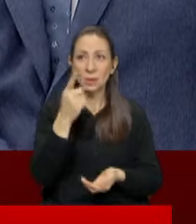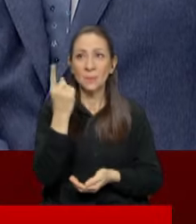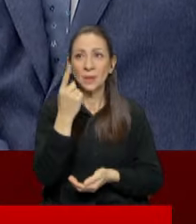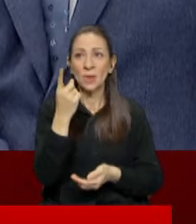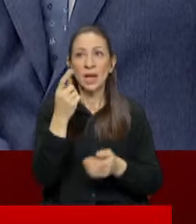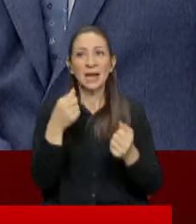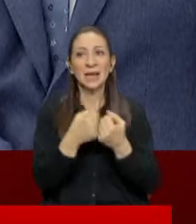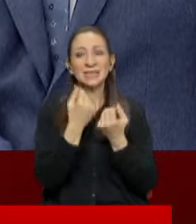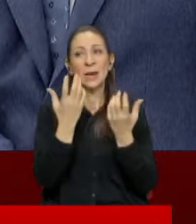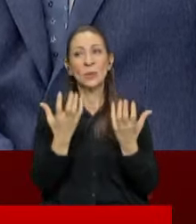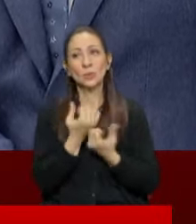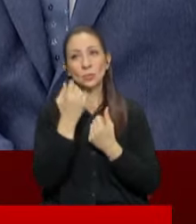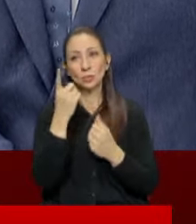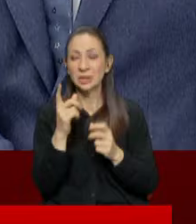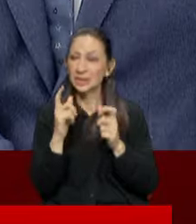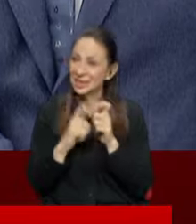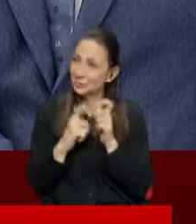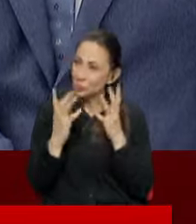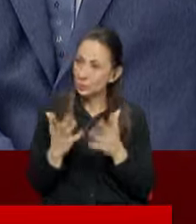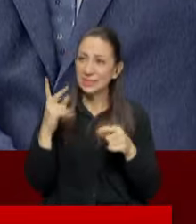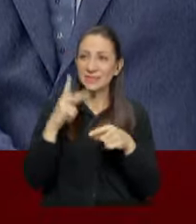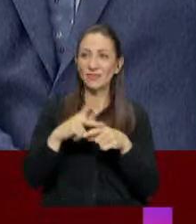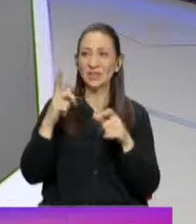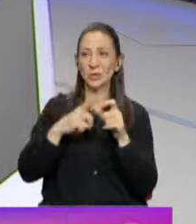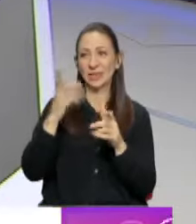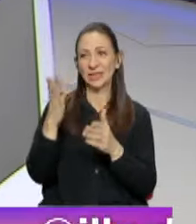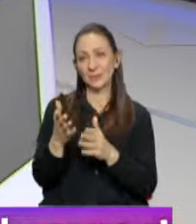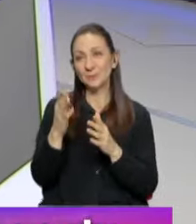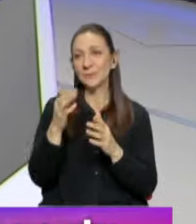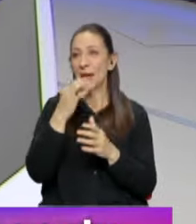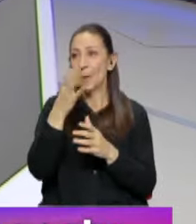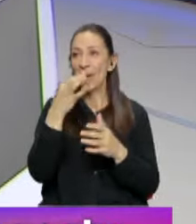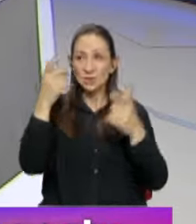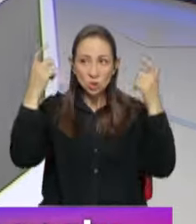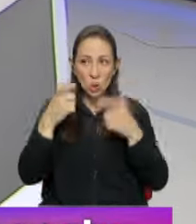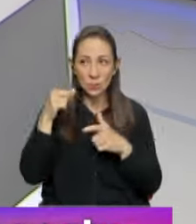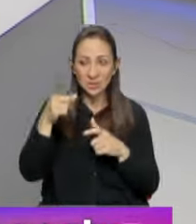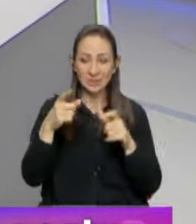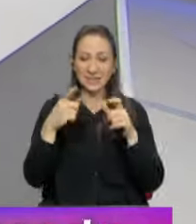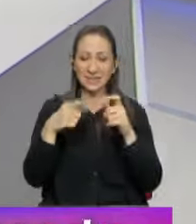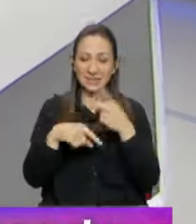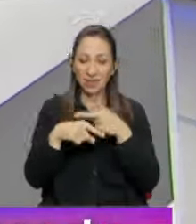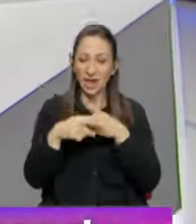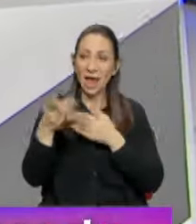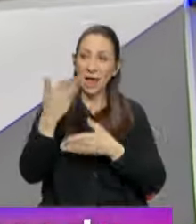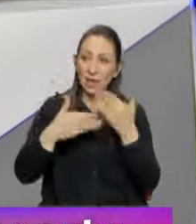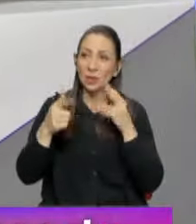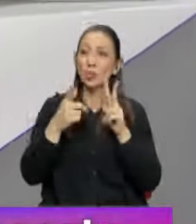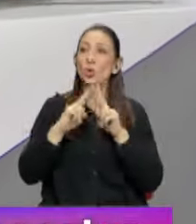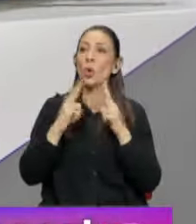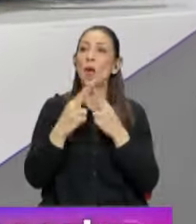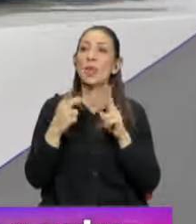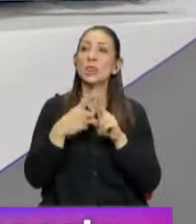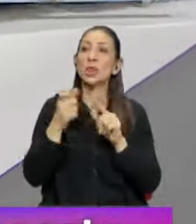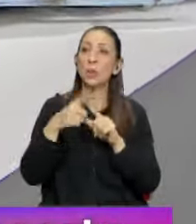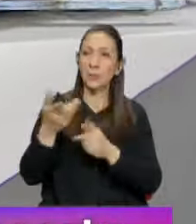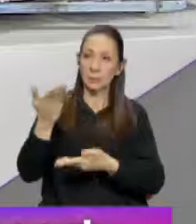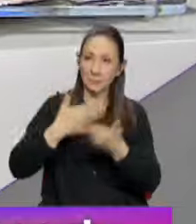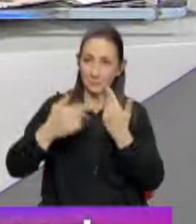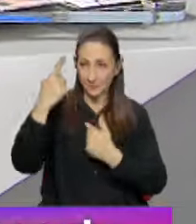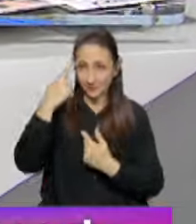bir kaza atlatmış diyelim. Geçmiş olsun. Zafer Söken. Bülten sorumlumuz Zafer Söken anlattı, dünyanın notlarını anlattı,